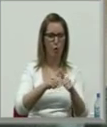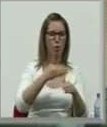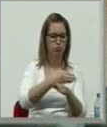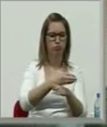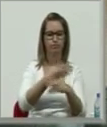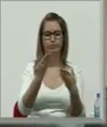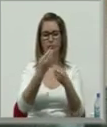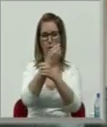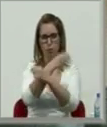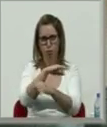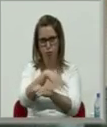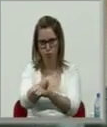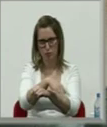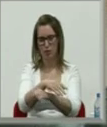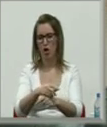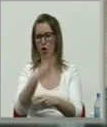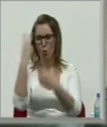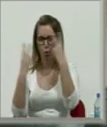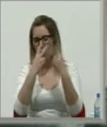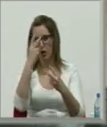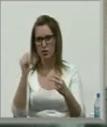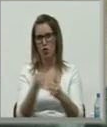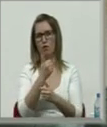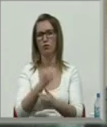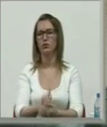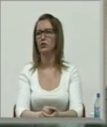poszukiwało ponownie pracy. I postaramy się